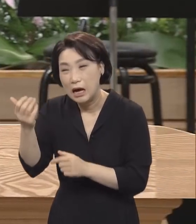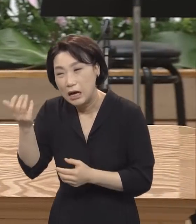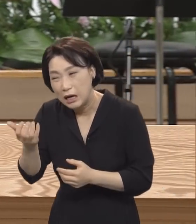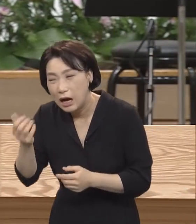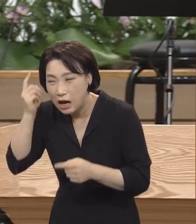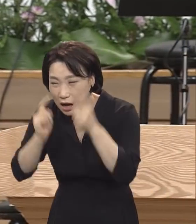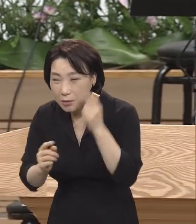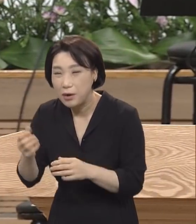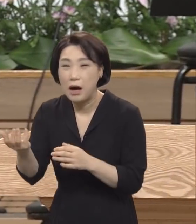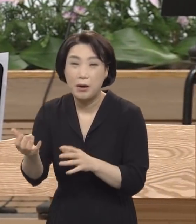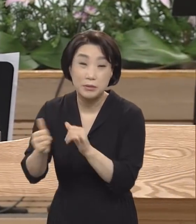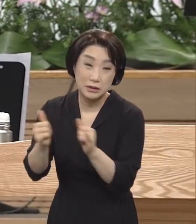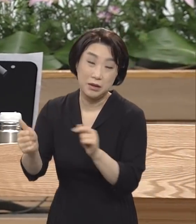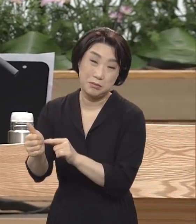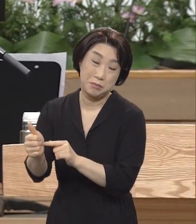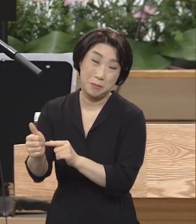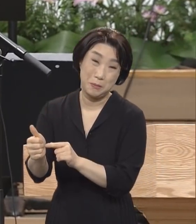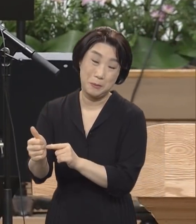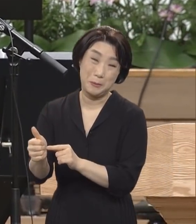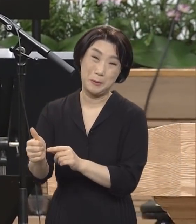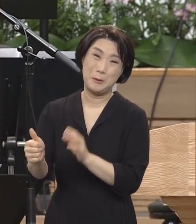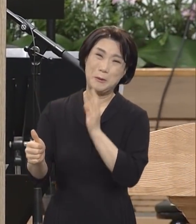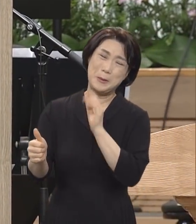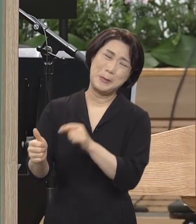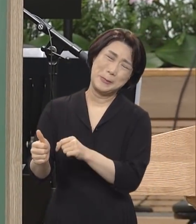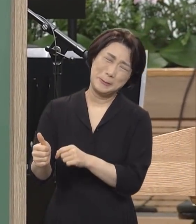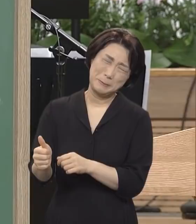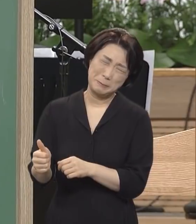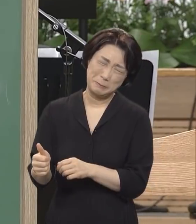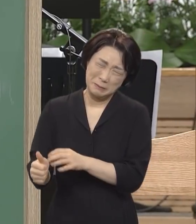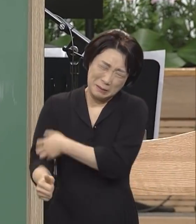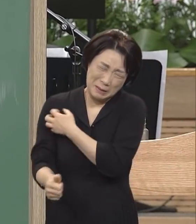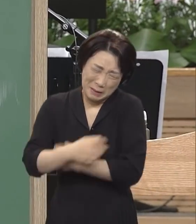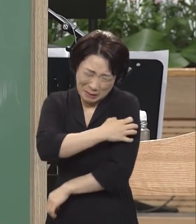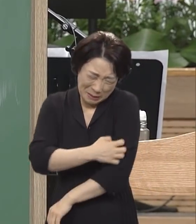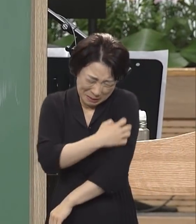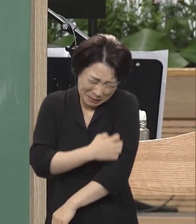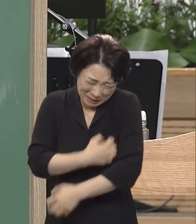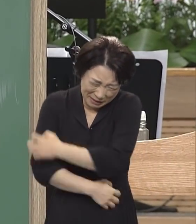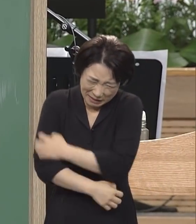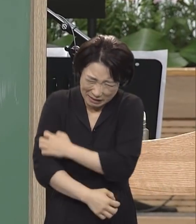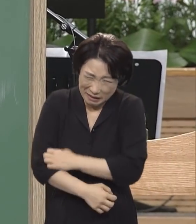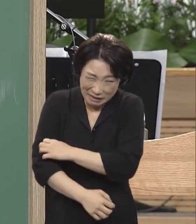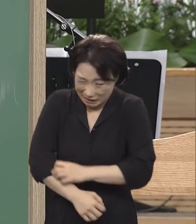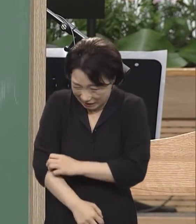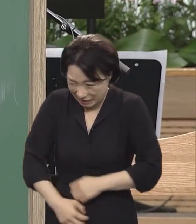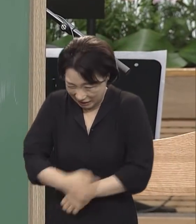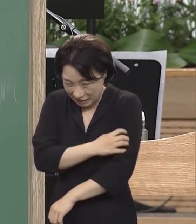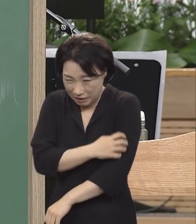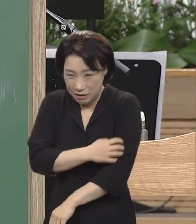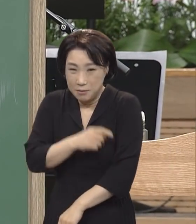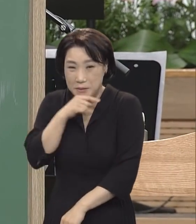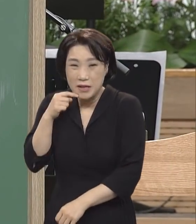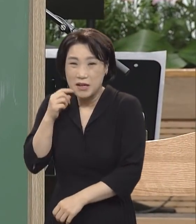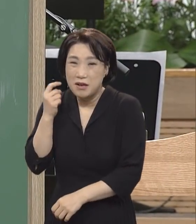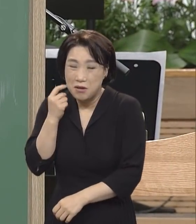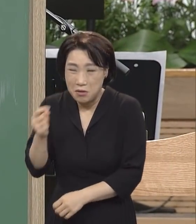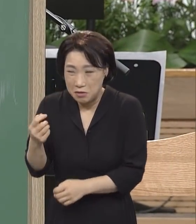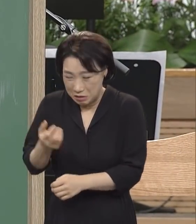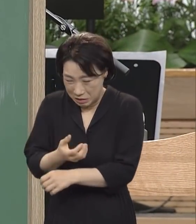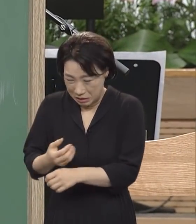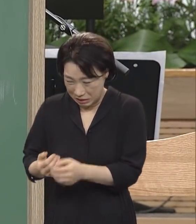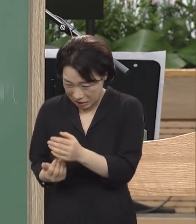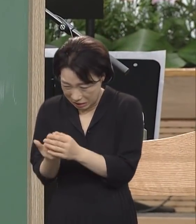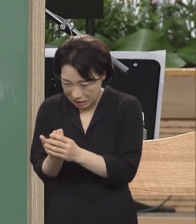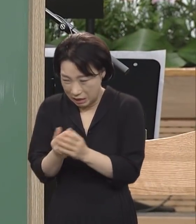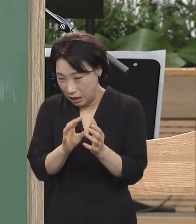이 혼대가 얼마나 가려운지 긁어서 피구름이 도덕도덕 난데 개들이